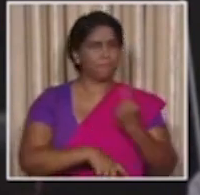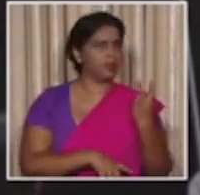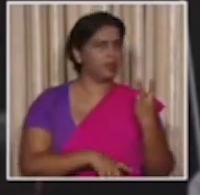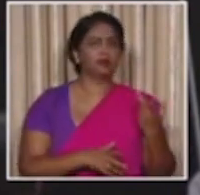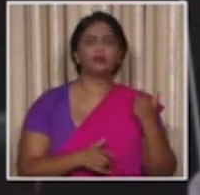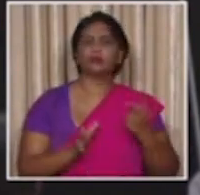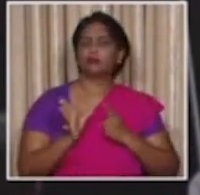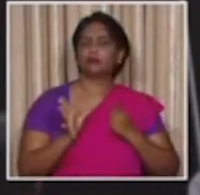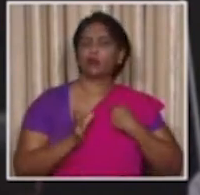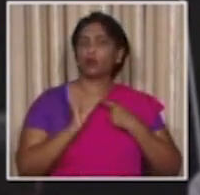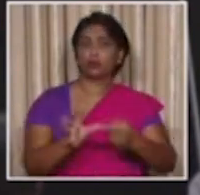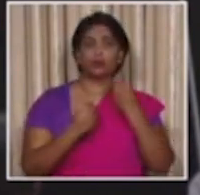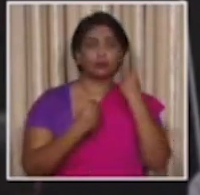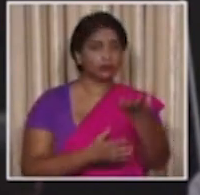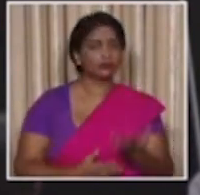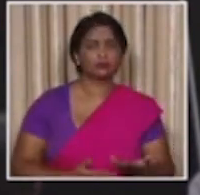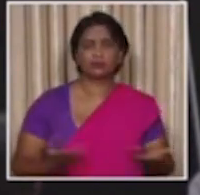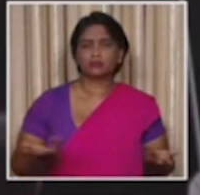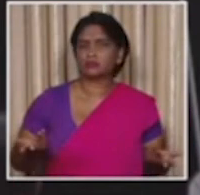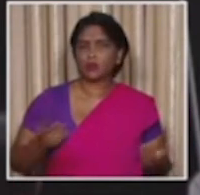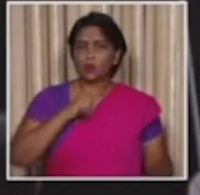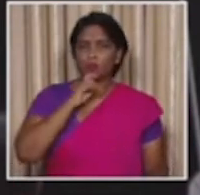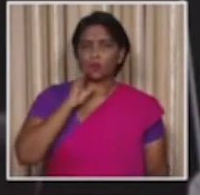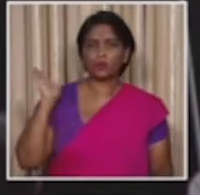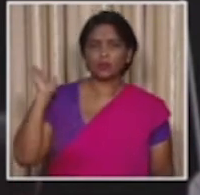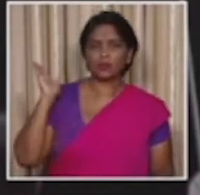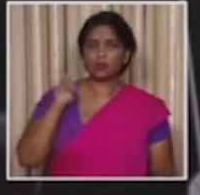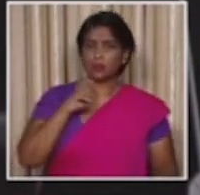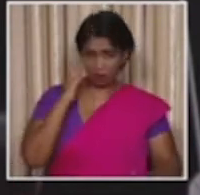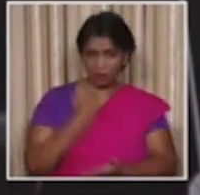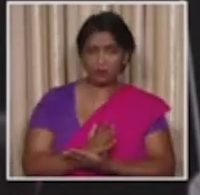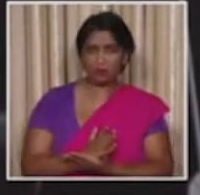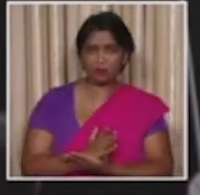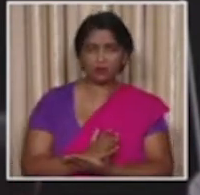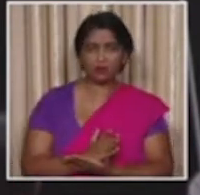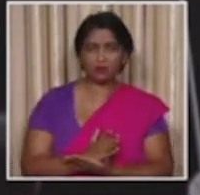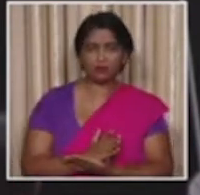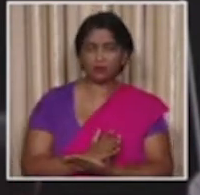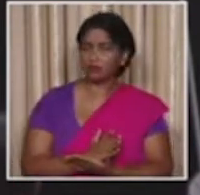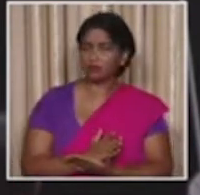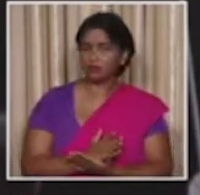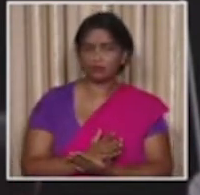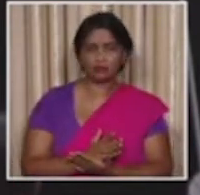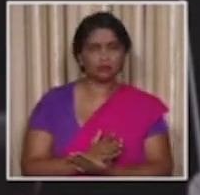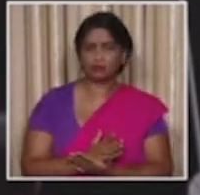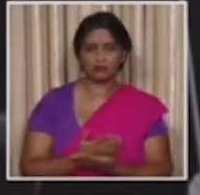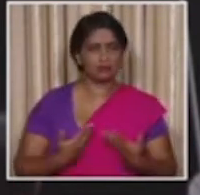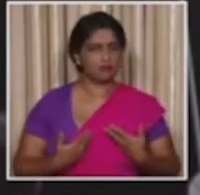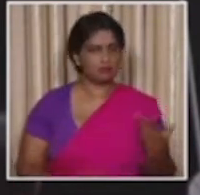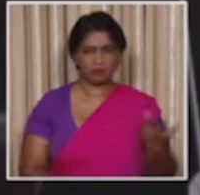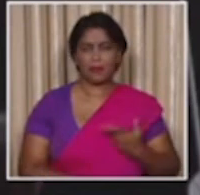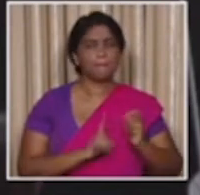ඒකට නියෝගයක් දෙනවා. එතකොට මොකද වෙන්නේ? අර නඩුව නවත්වනවද? එසේ කිරීමට කිසිසේත් පුළුවන් කමක්